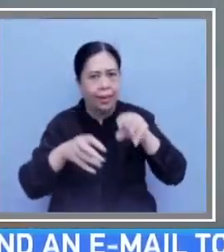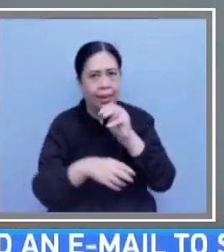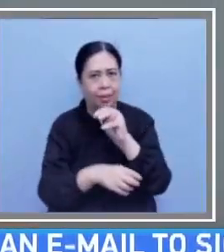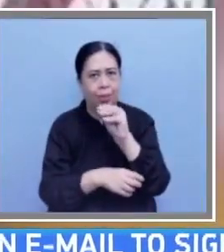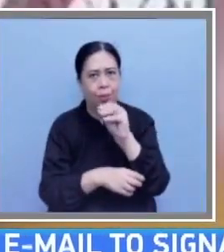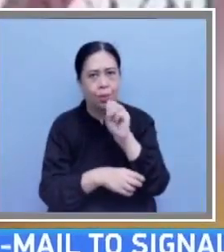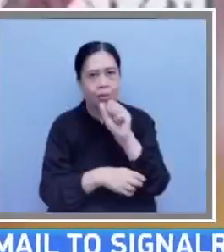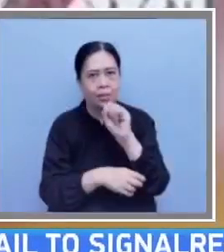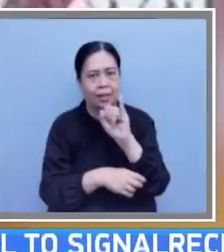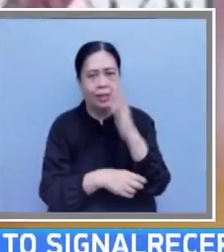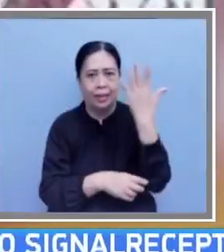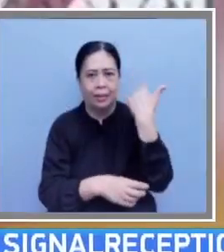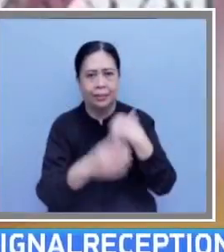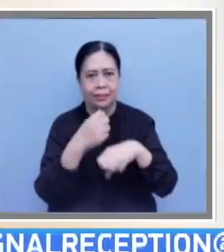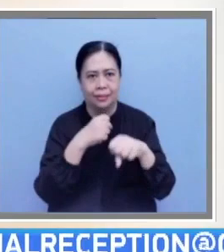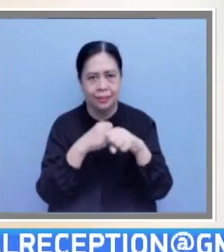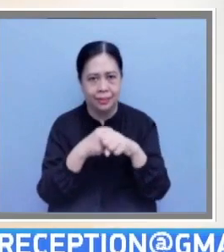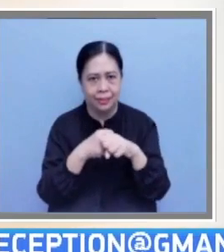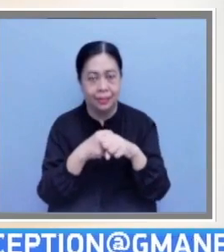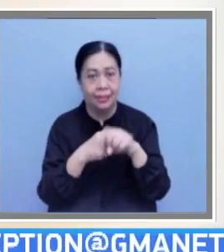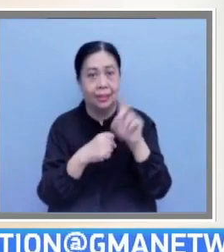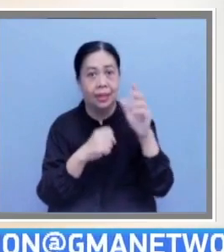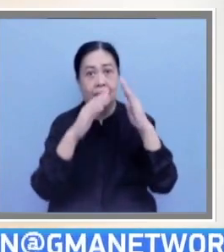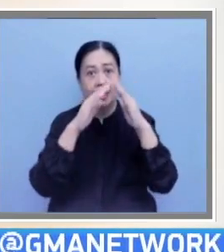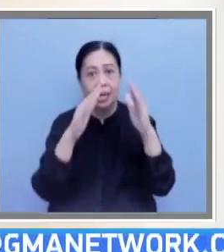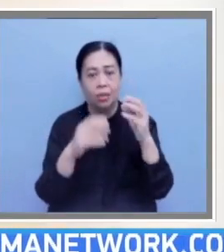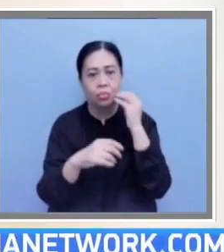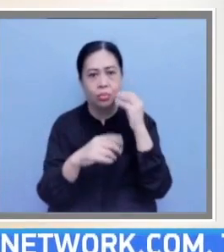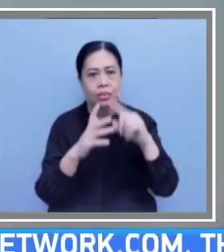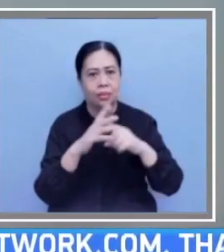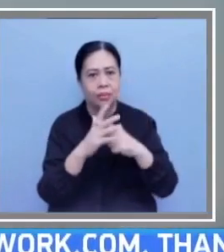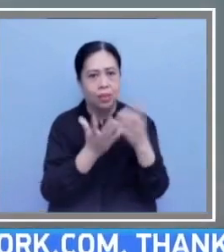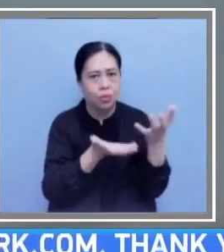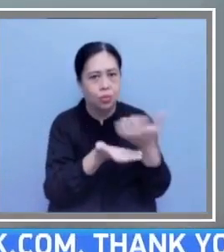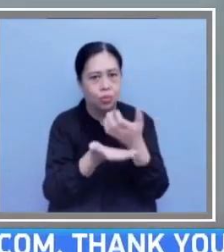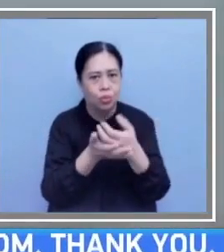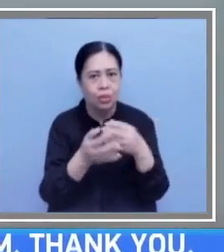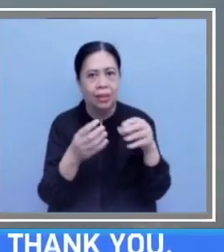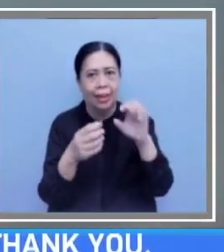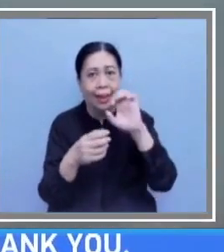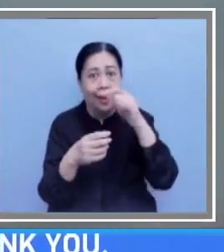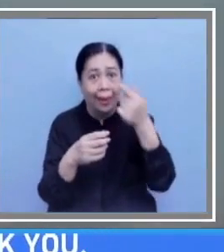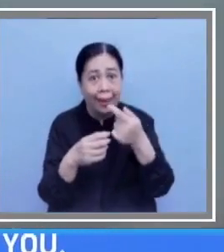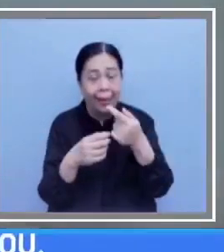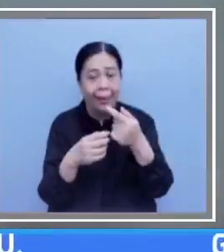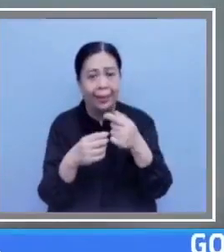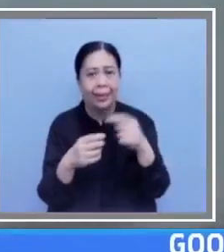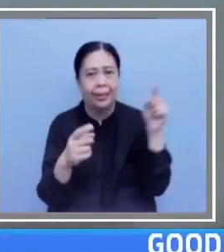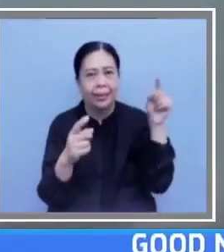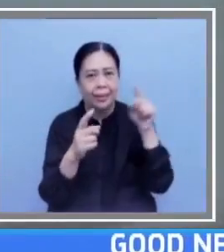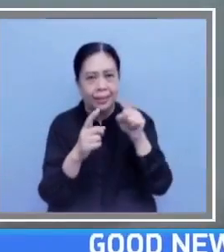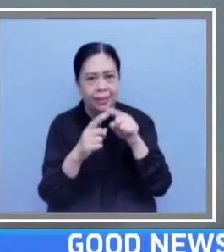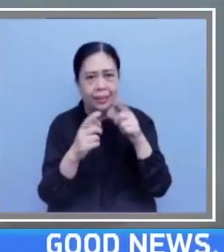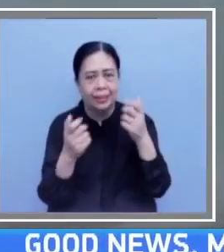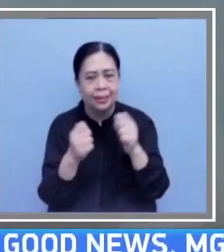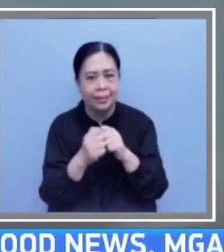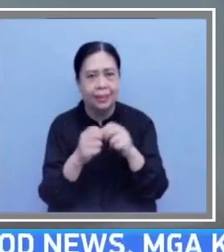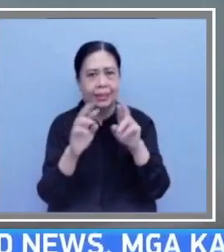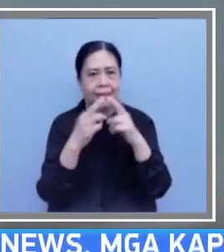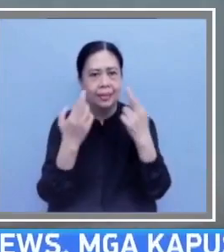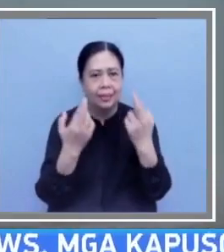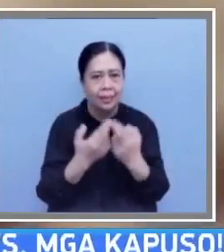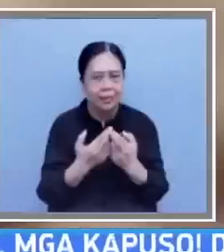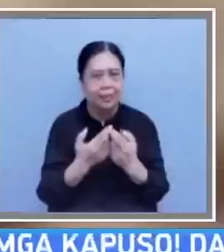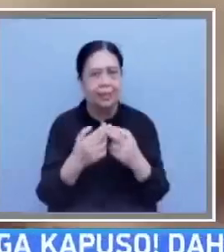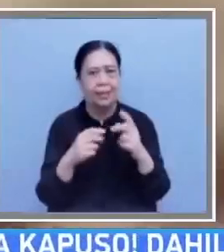nakaraang taon sa kanilang bahay siya nagsimulang manguha ng mga balat ng itlog hanggang sa mga kaanak at tindero ng